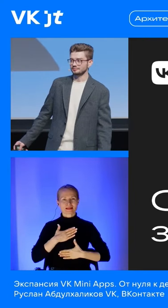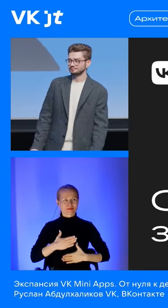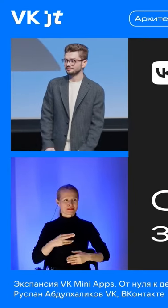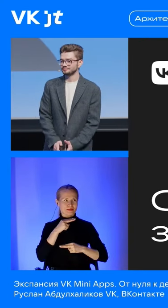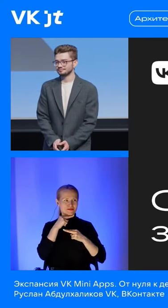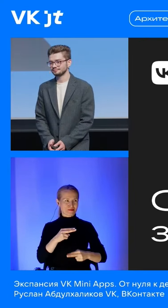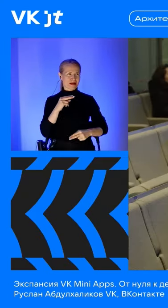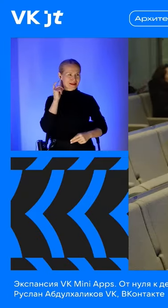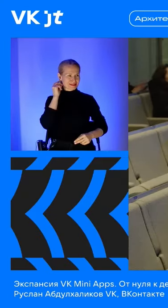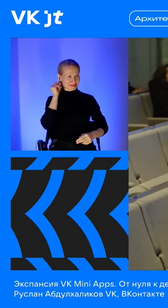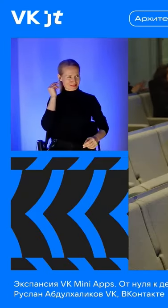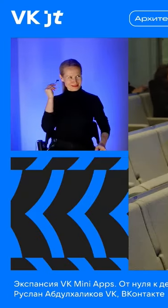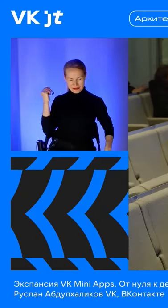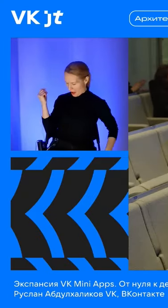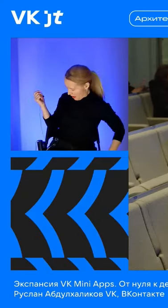за внимание.